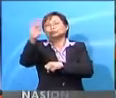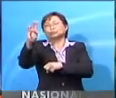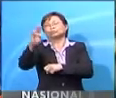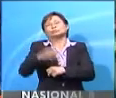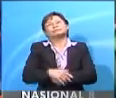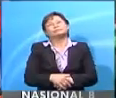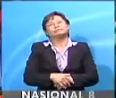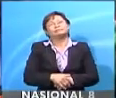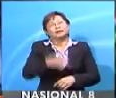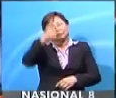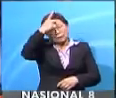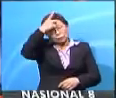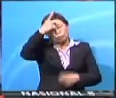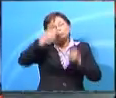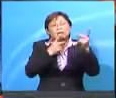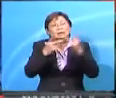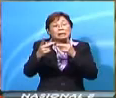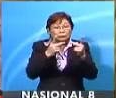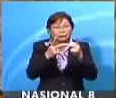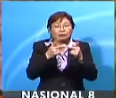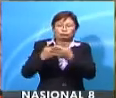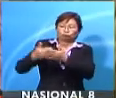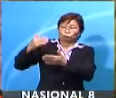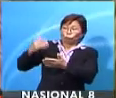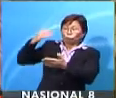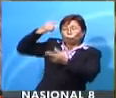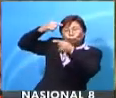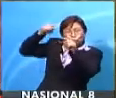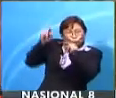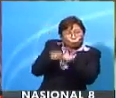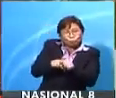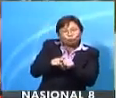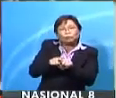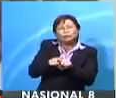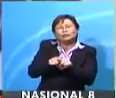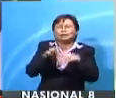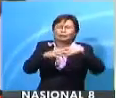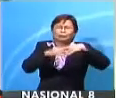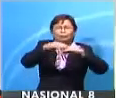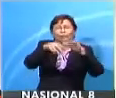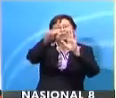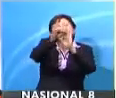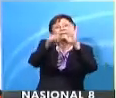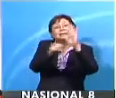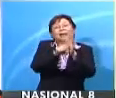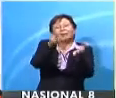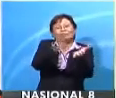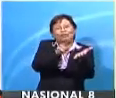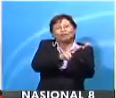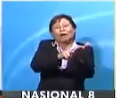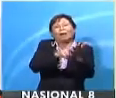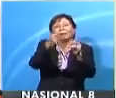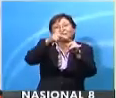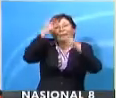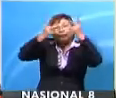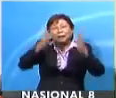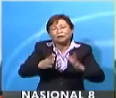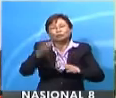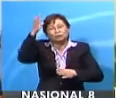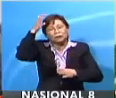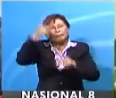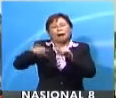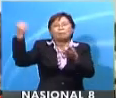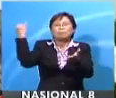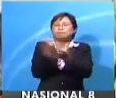850,877. Menurut Datuk Sri Nazri, Kabinet sebelum ini bersetuju untuk melonggar syarat visa kepada pelancong China. Namun pihak